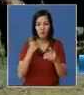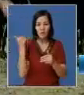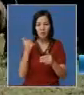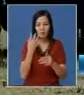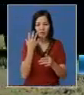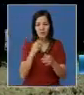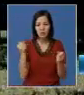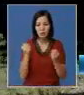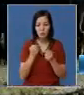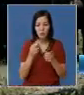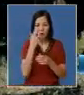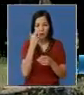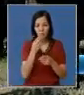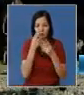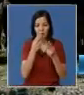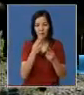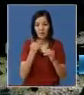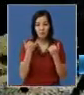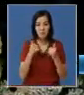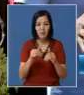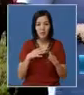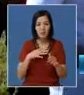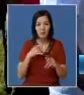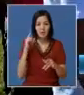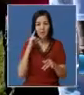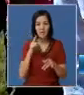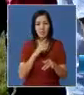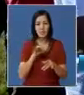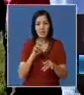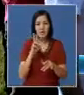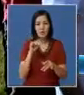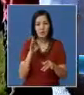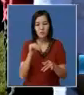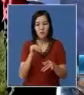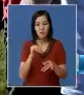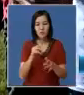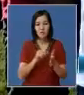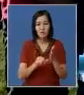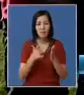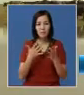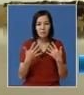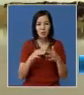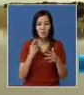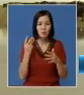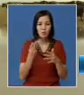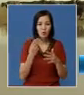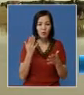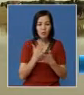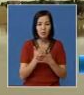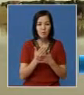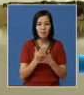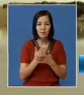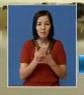үскірік аязға төзімділігін байқап таңғалысты. Жалпы Қазақстанда ангус тұқымын өсірумен айналысатын 65 шаруа қожалығы бар екен.